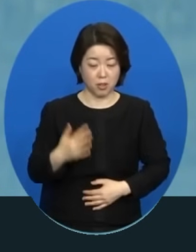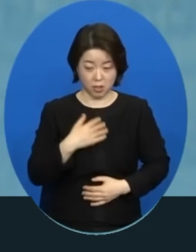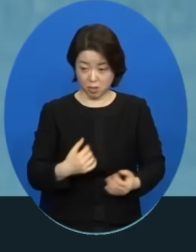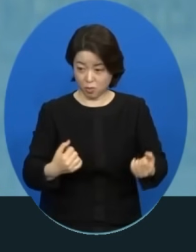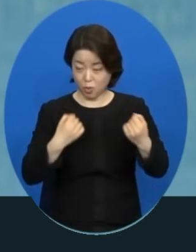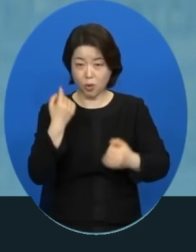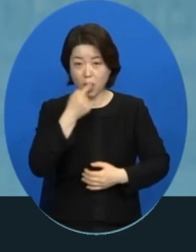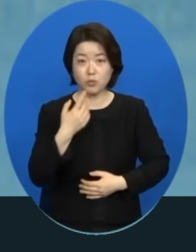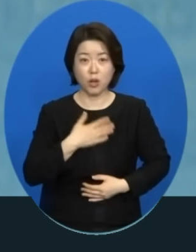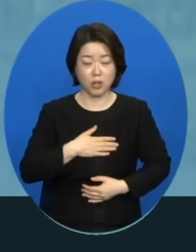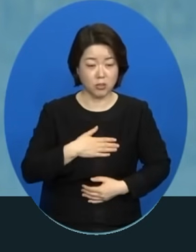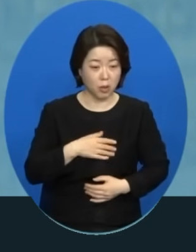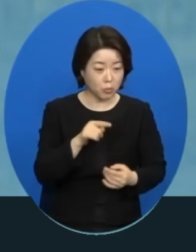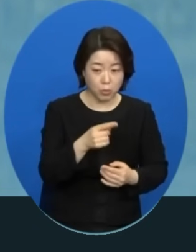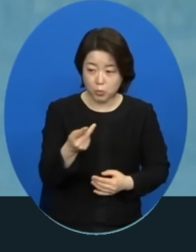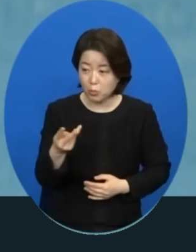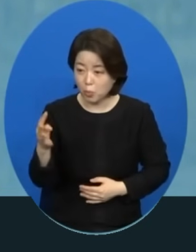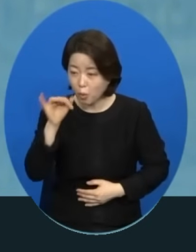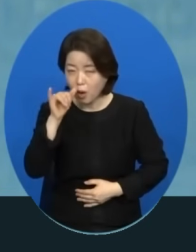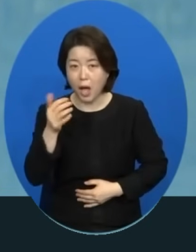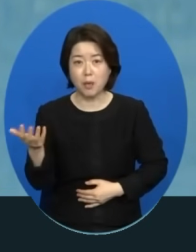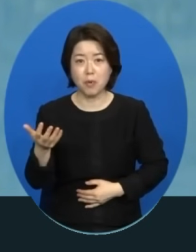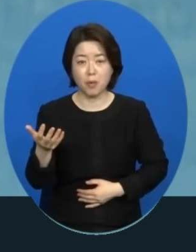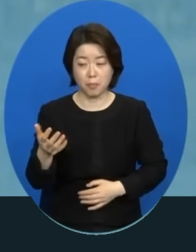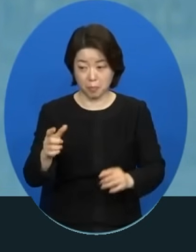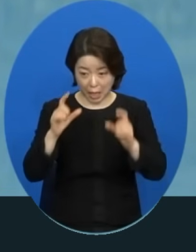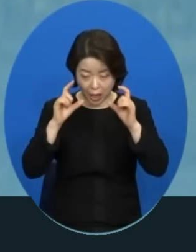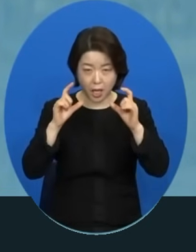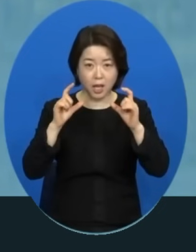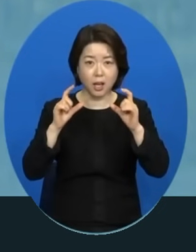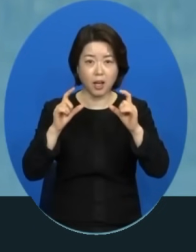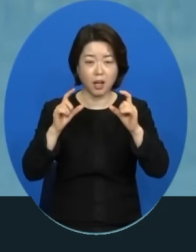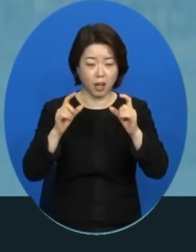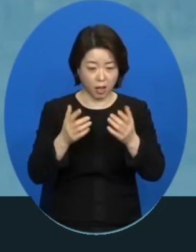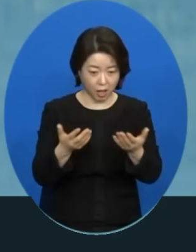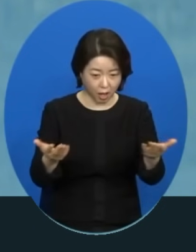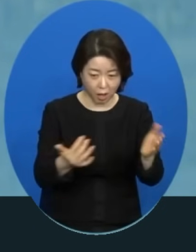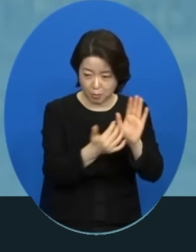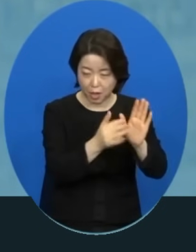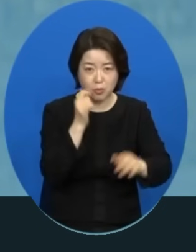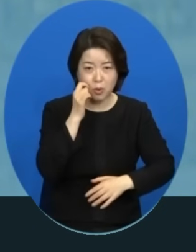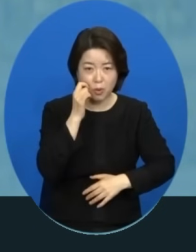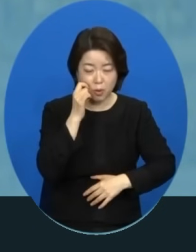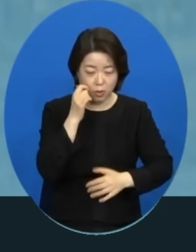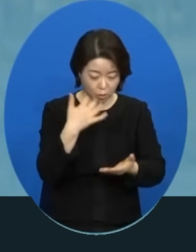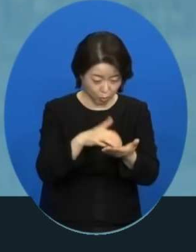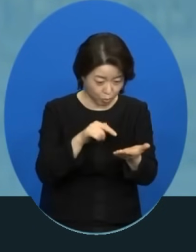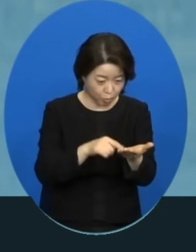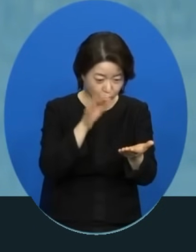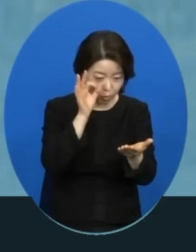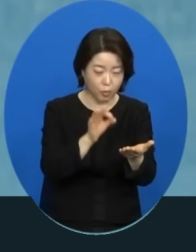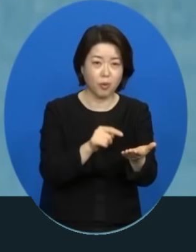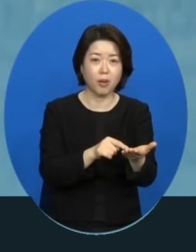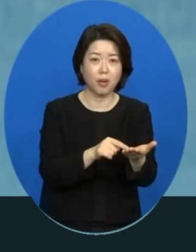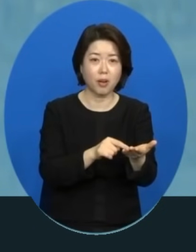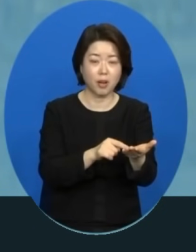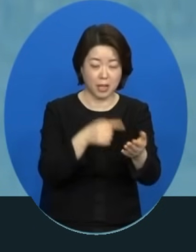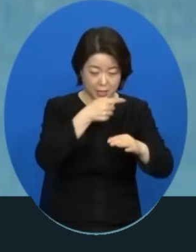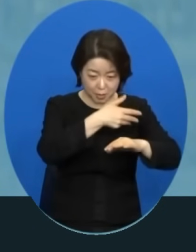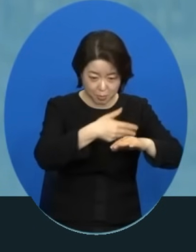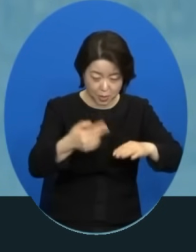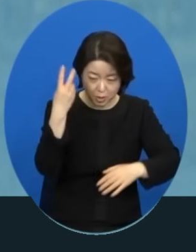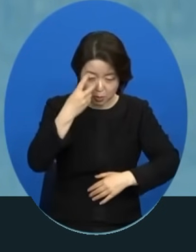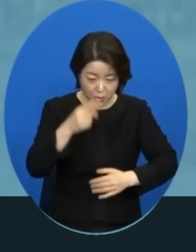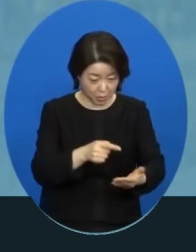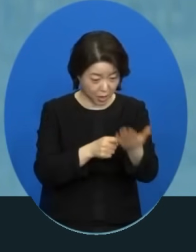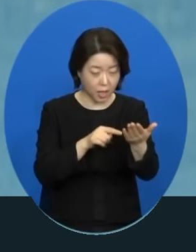알았는데 모두 있고 모두 있고 모두 아프고, 부정할 수가 없어요. 수치가 딱 나오거든요. 피검사 해보면 딱